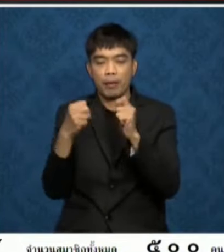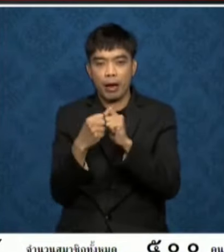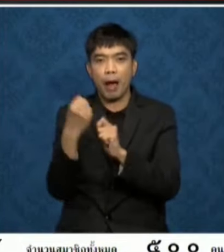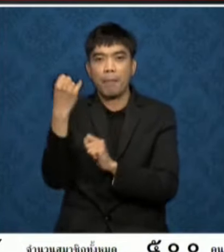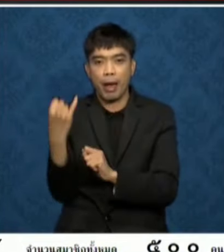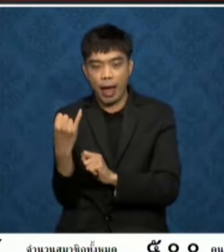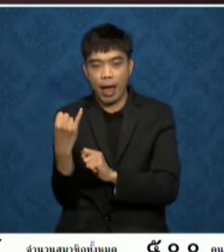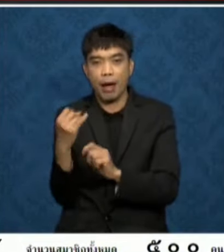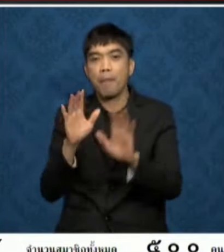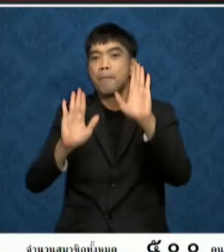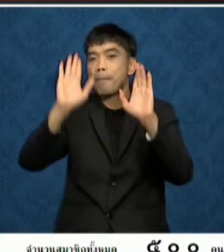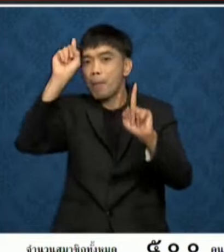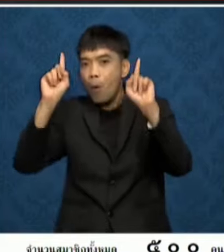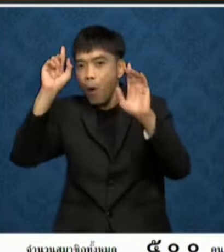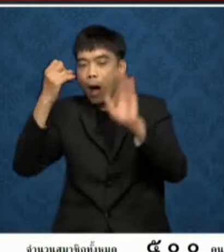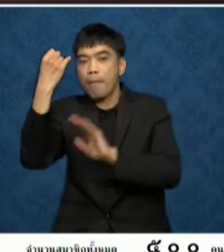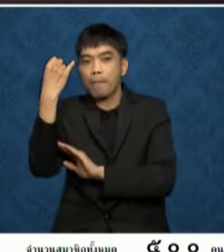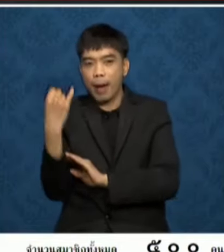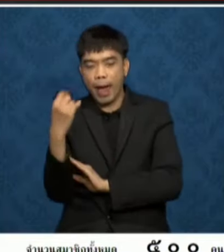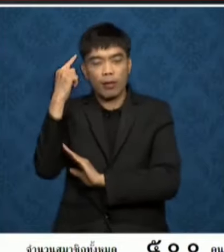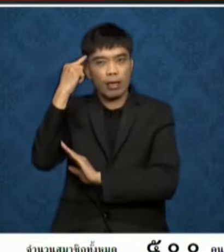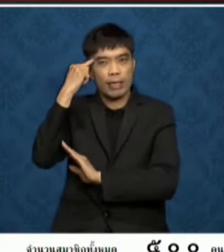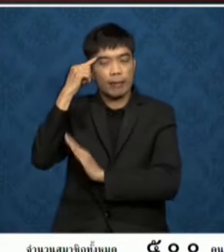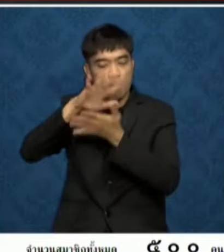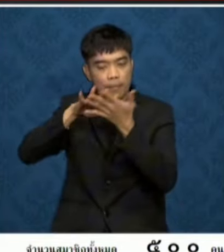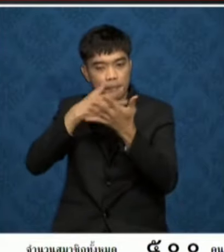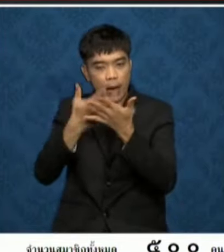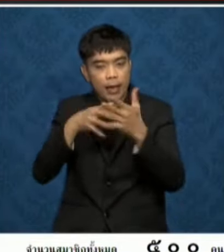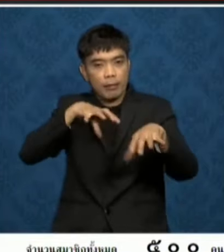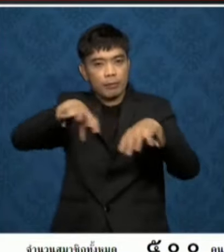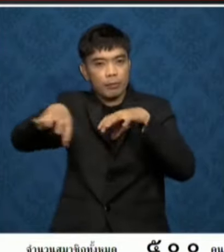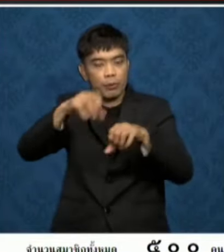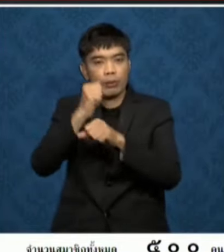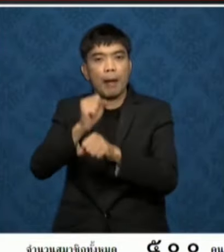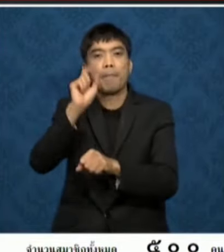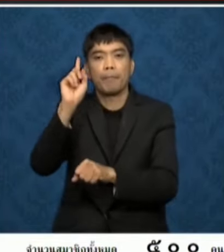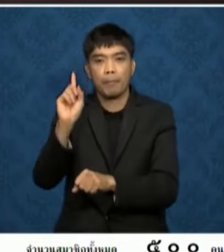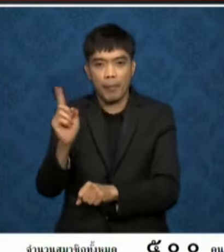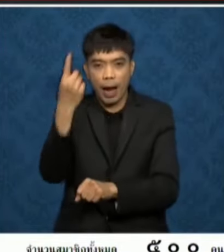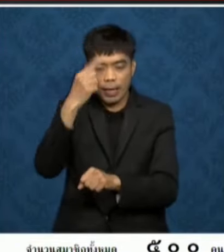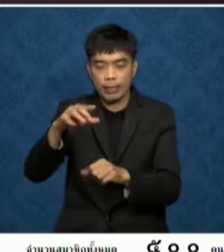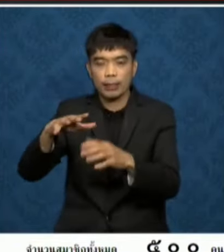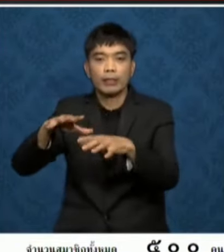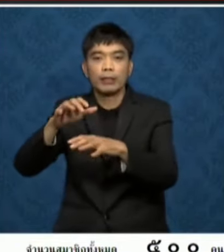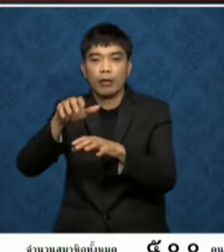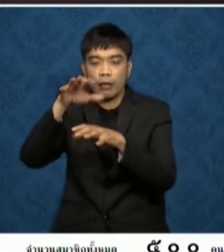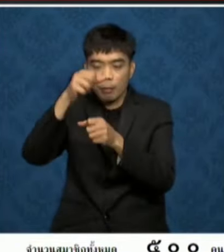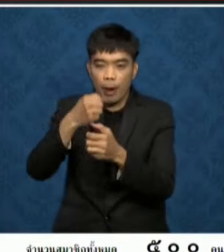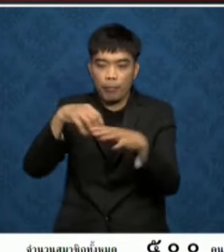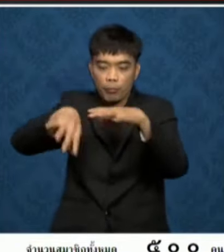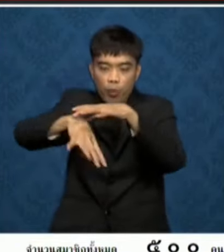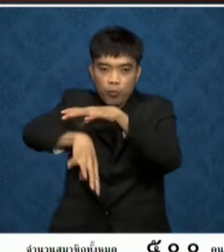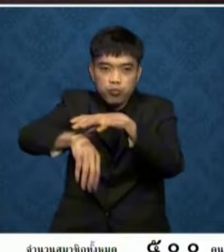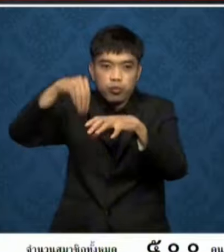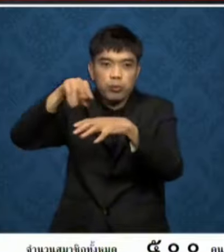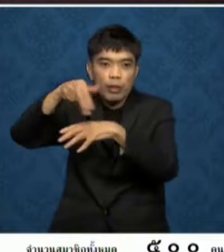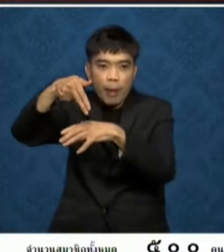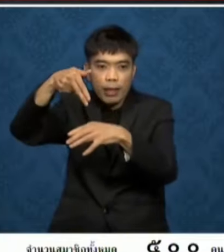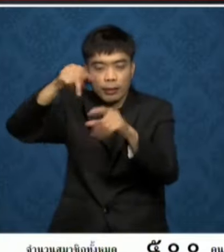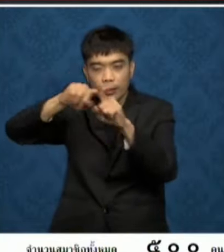ฟรอนแพ้ประมูลนะคะก็ต้องทำแผนลื้อถอนแท่นผลิตปิโตรเลียมและส่งมอบทรัพย์สินทั้งหมดคืนให้กับรั